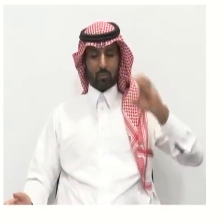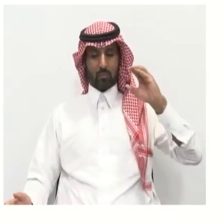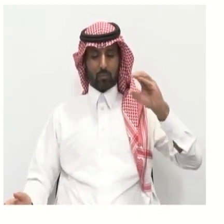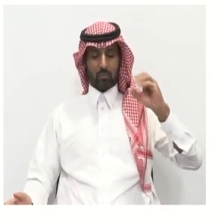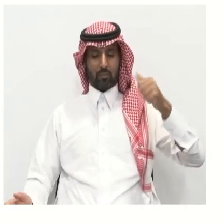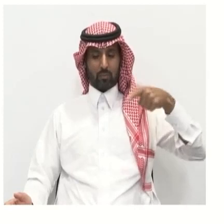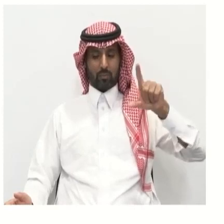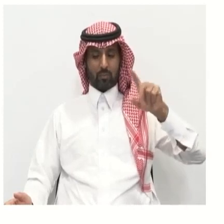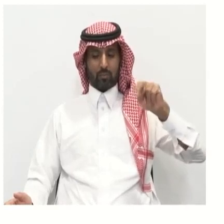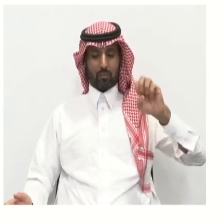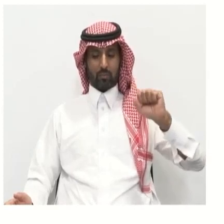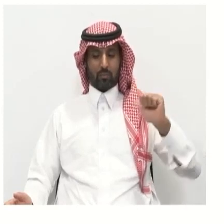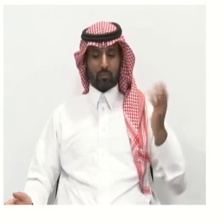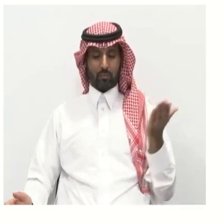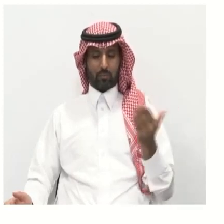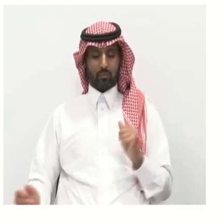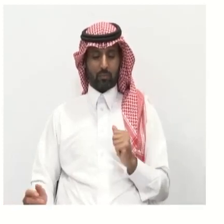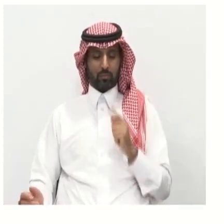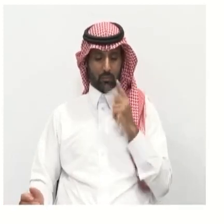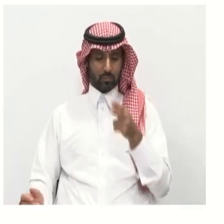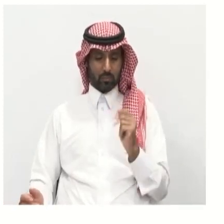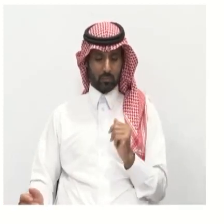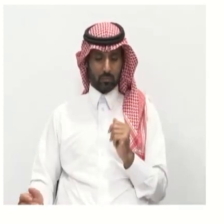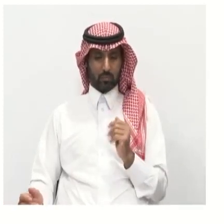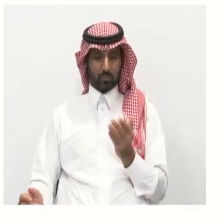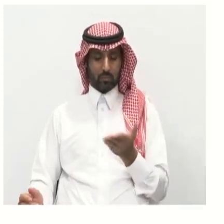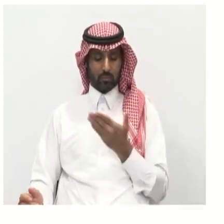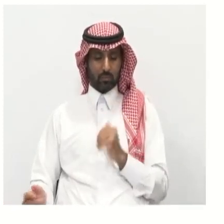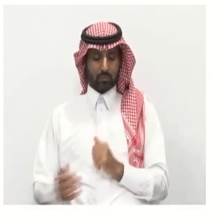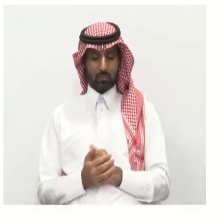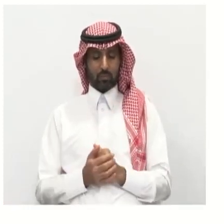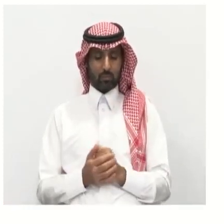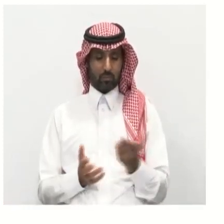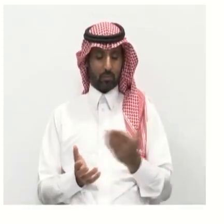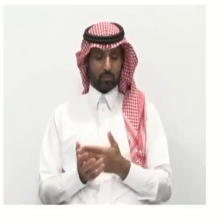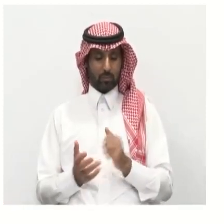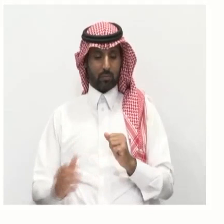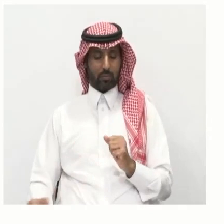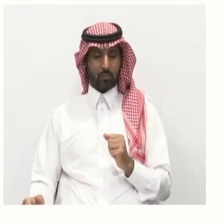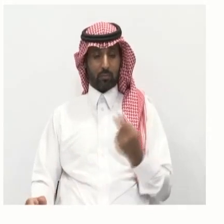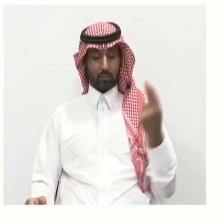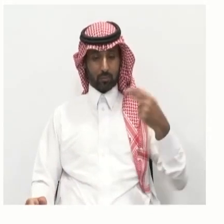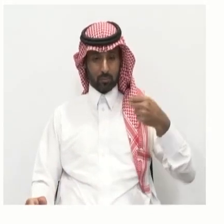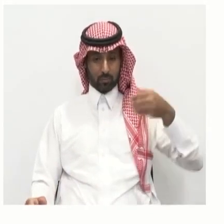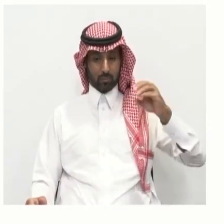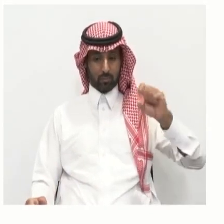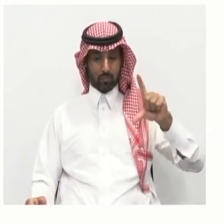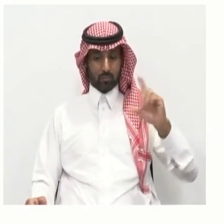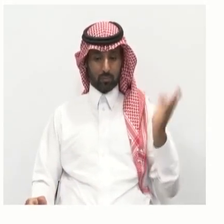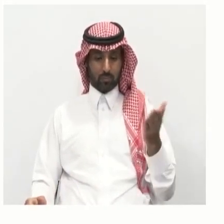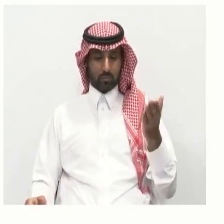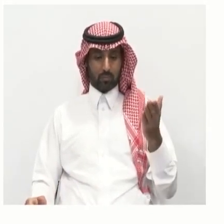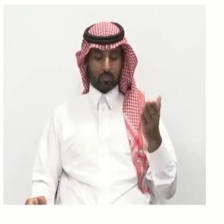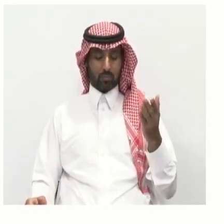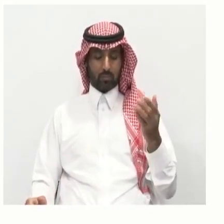محلول كلوريد الصوديوم هذه معادله التفاعل هذه معادله التفاعل لاحظ ان ال س